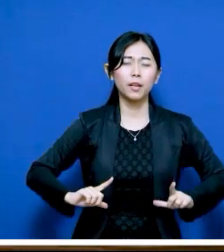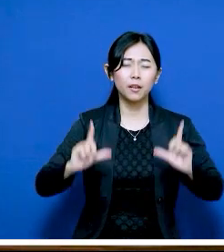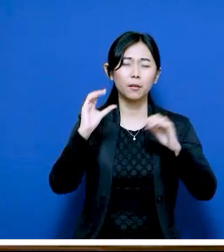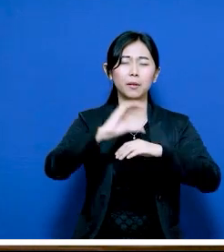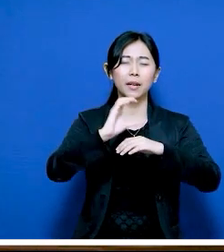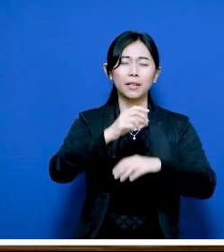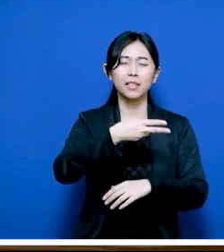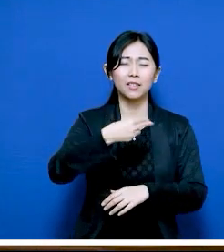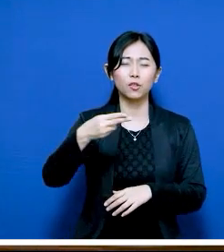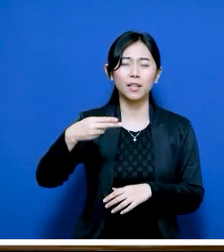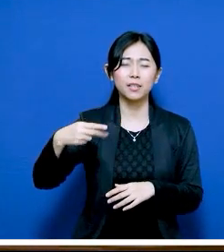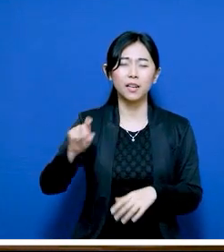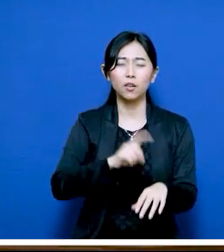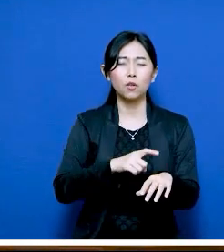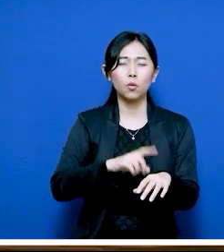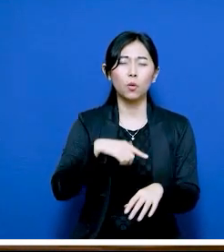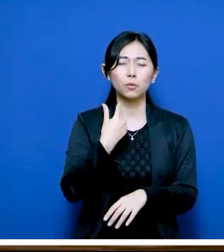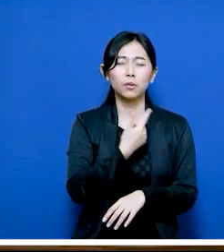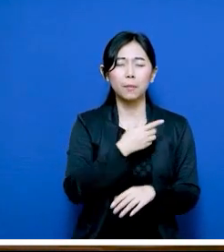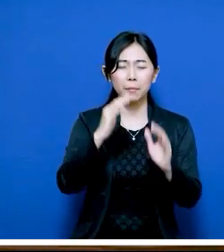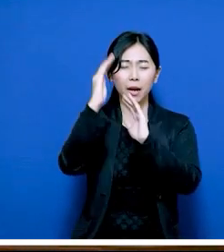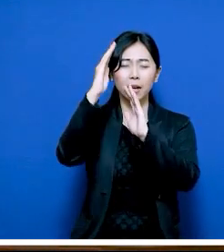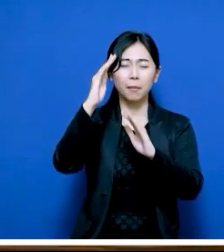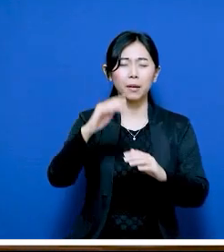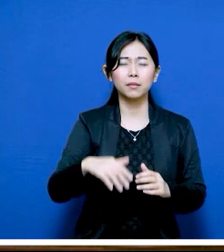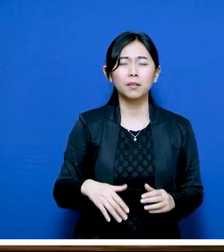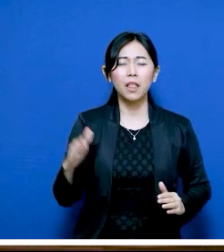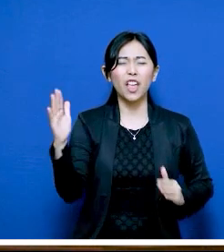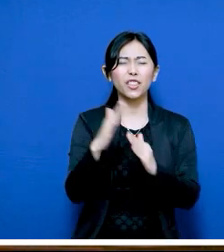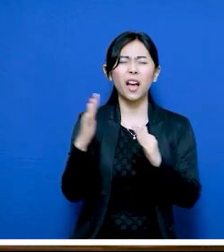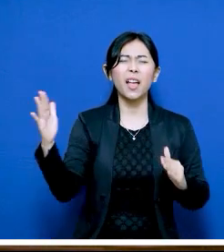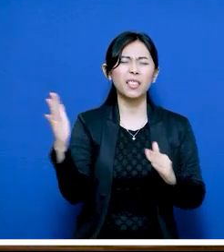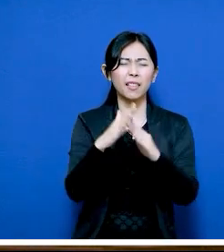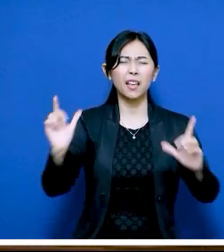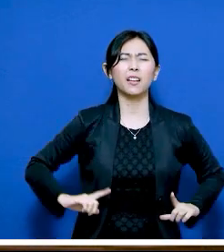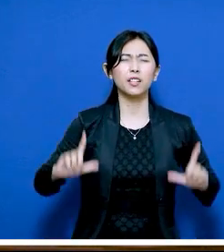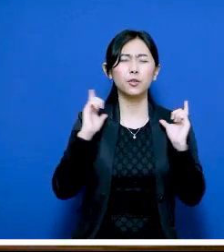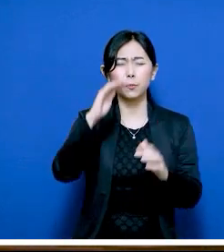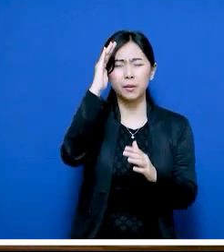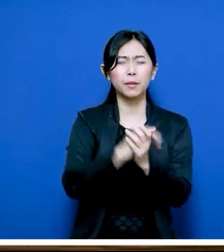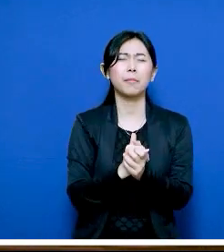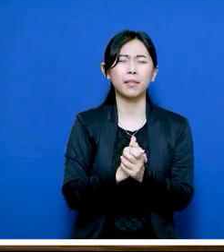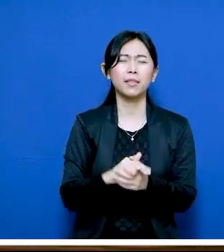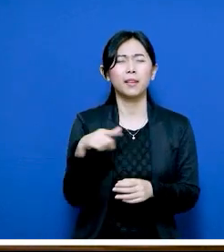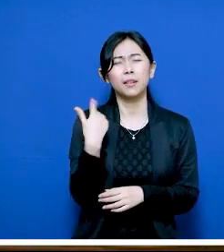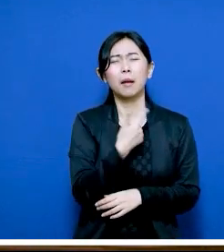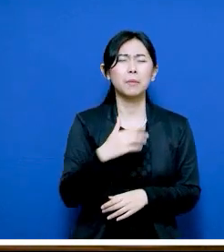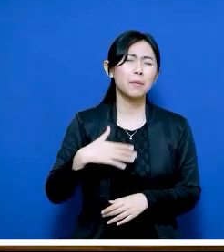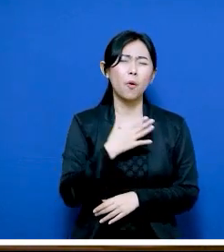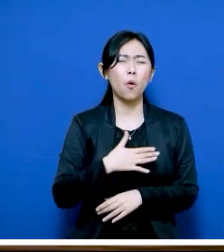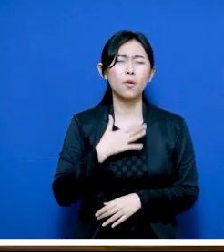di Indonesia ketika kami diperhadapkan dengan berbagai tantangan hidup beriman kami. Kami